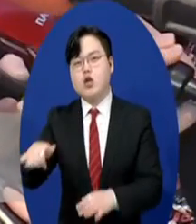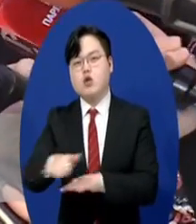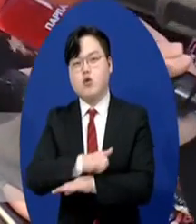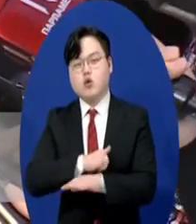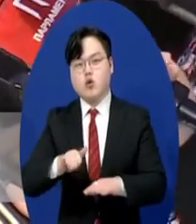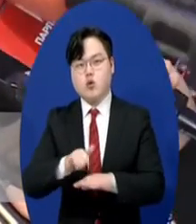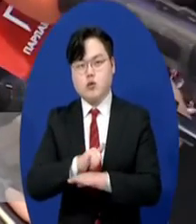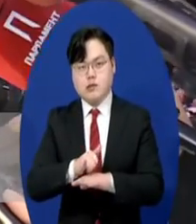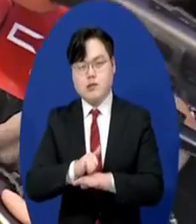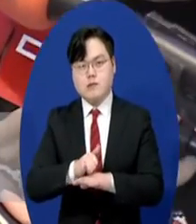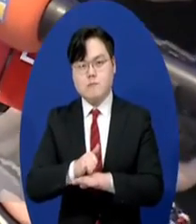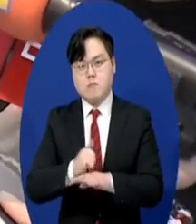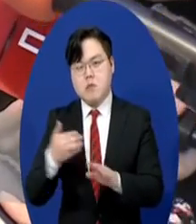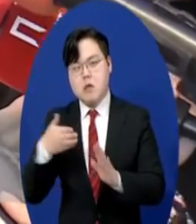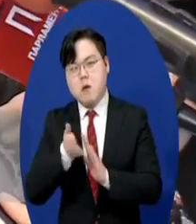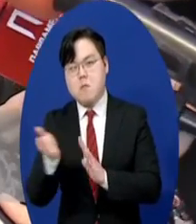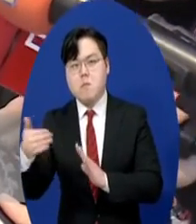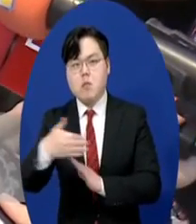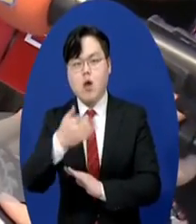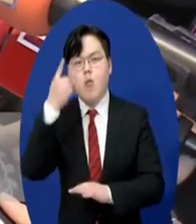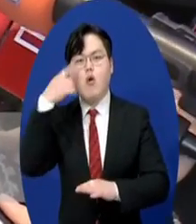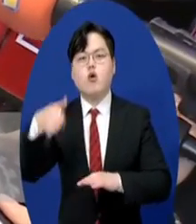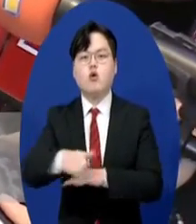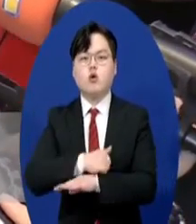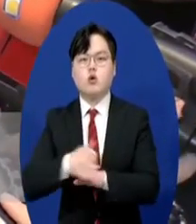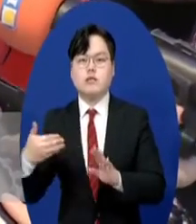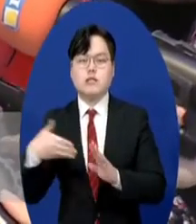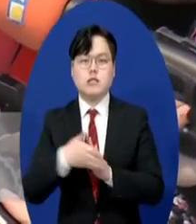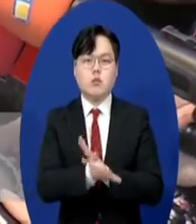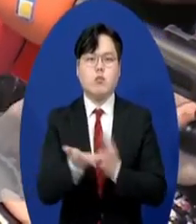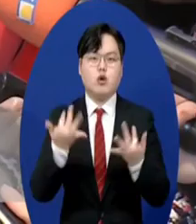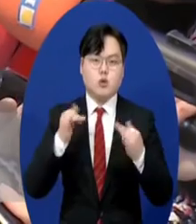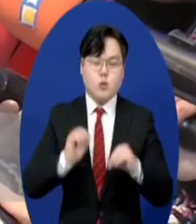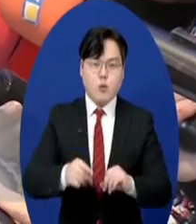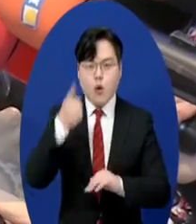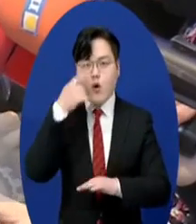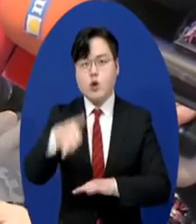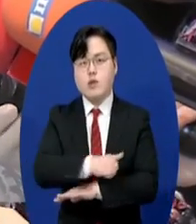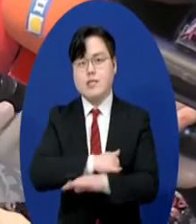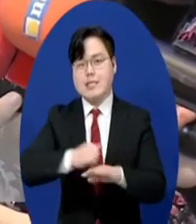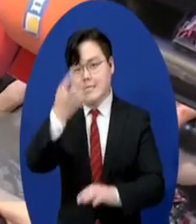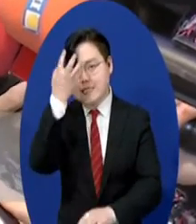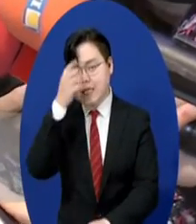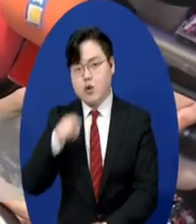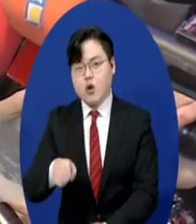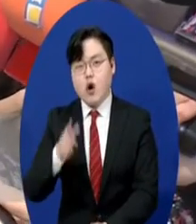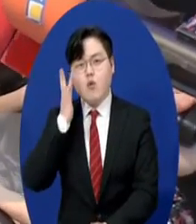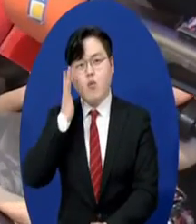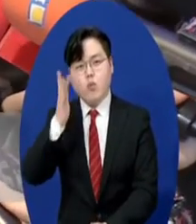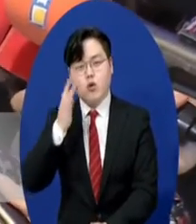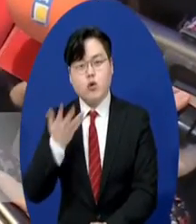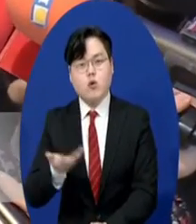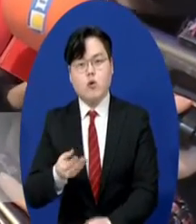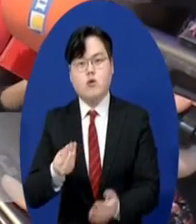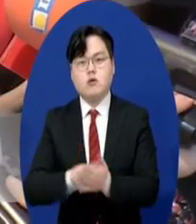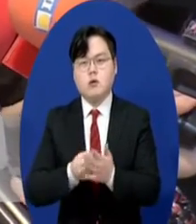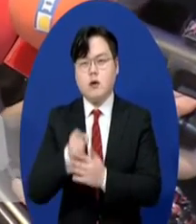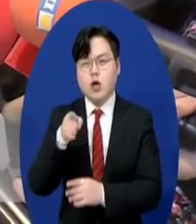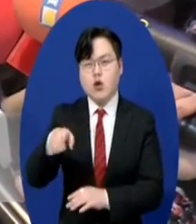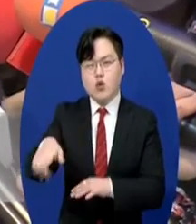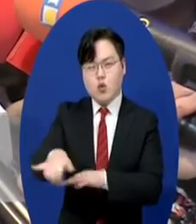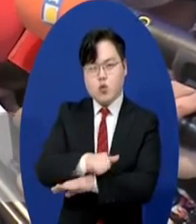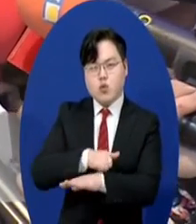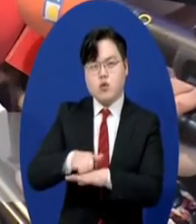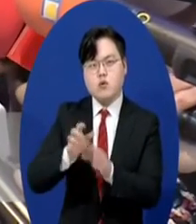одоо жуулчжээсэн жуулчдыг Монгол улс руу чиглүүлэх энэ дээр бол бид нар Монгол улсын засгийн газраас явуулах бодлого маань тухайн улсын